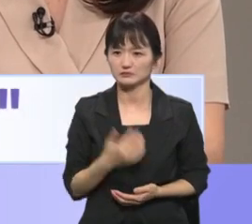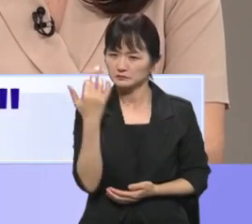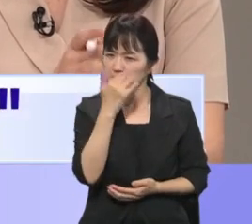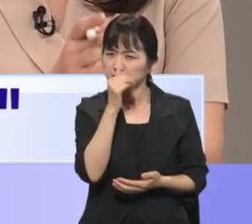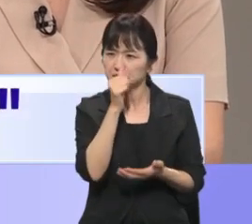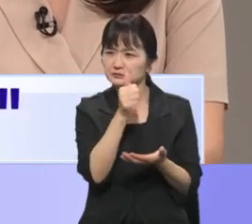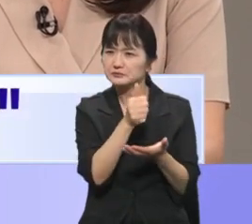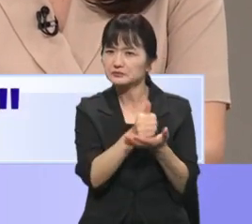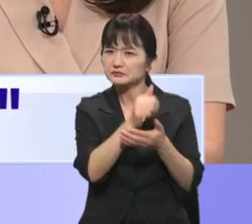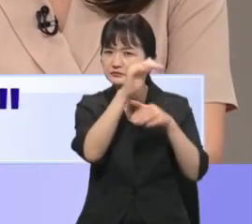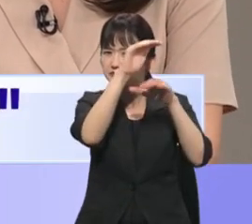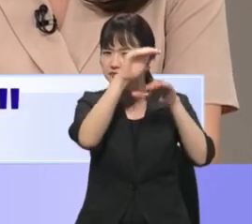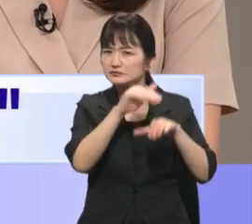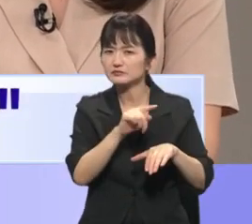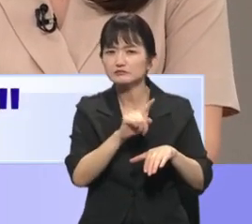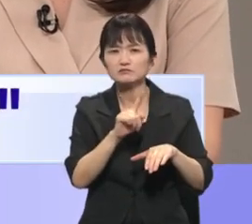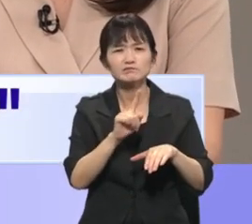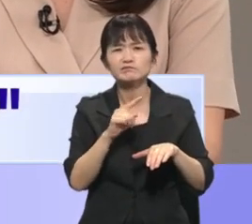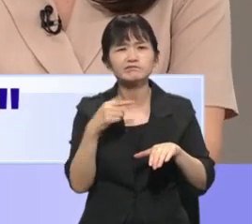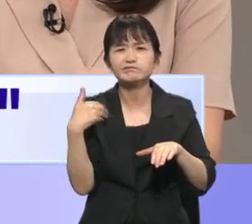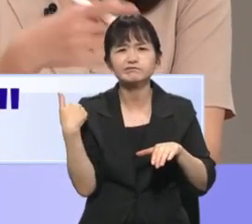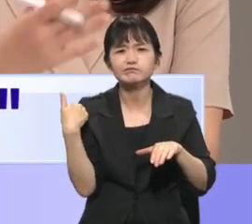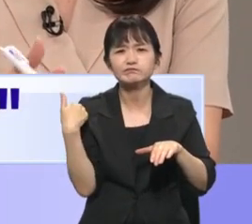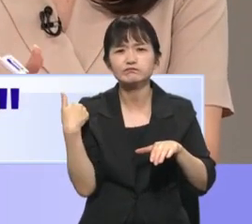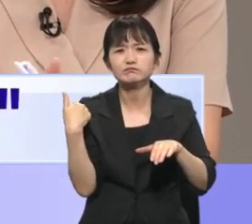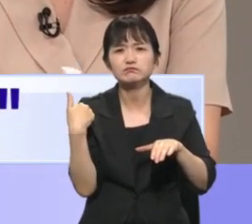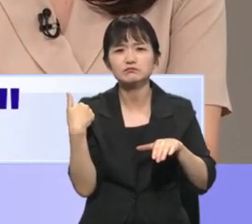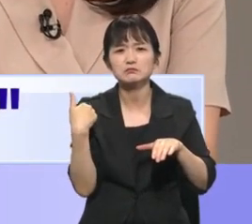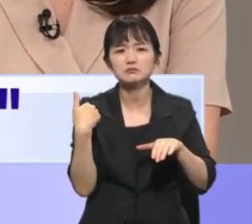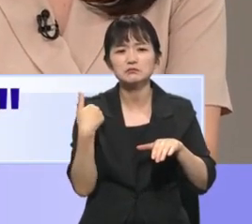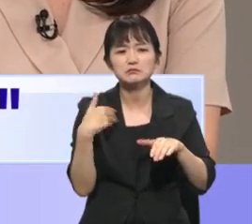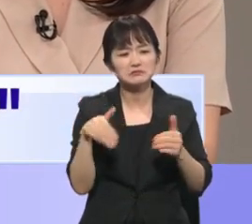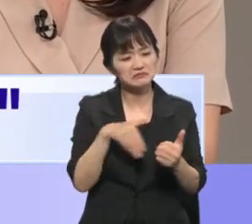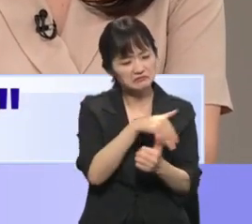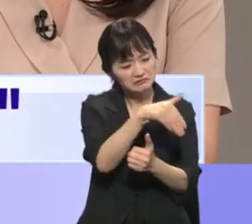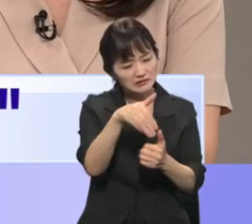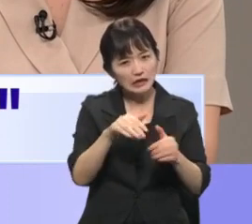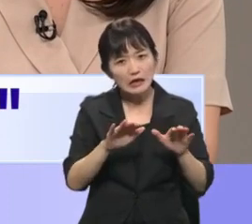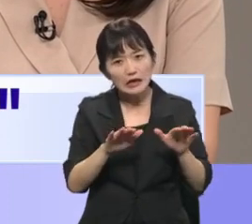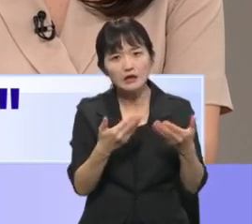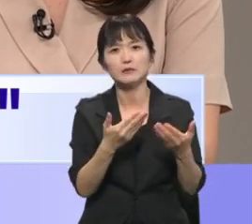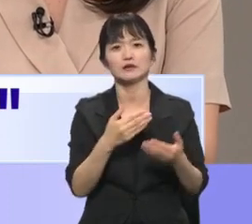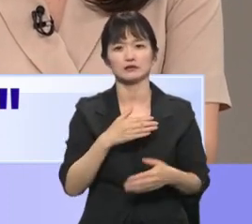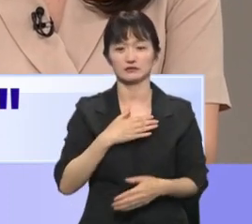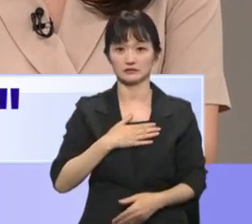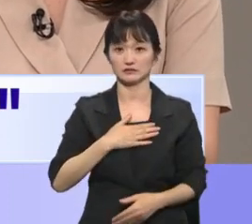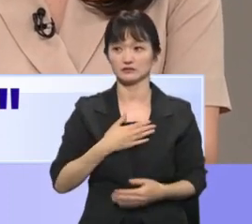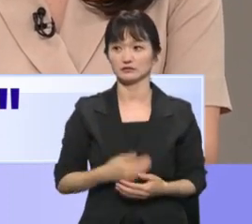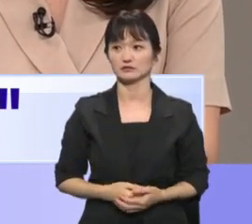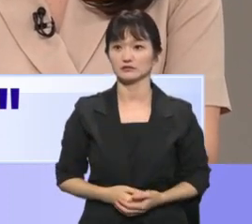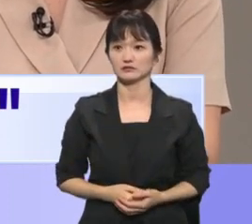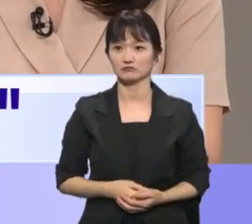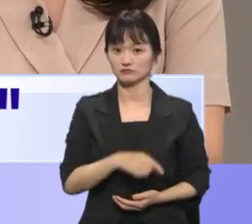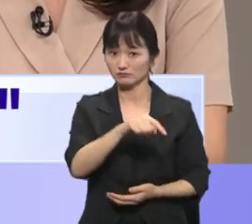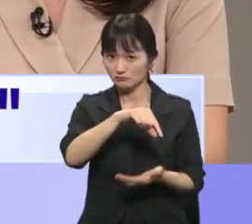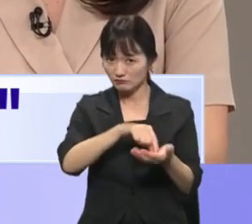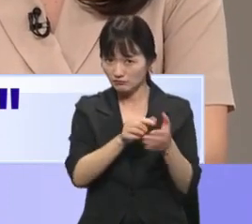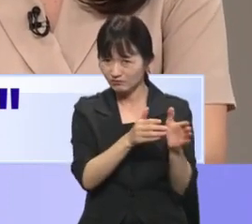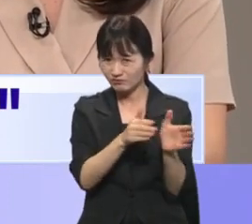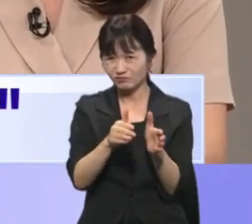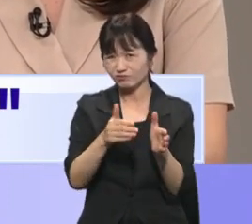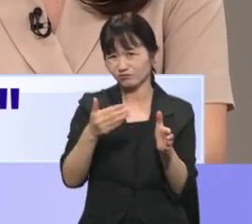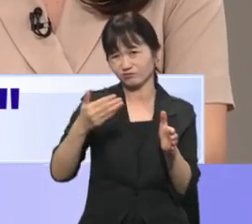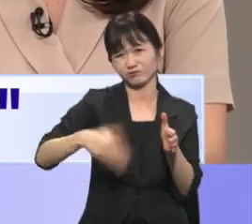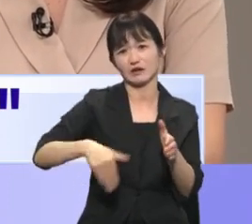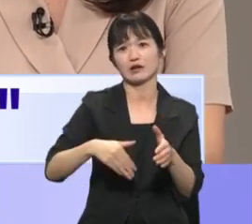성범죄가 일어난 그 내용 자체를 제대로 파악하지 못해서 경매한 사안이다라고 이야기를 했다라는 것인데요 저는 저 정도로 준비가 되지